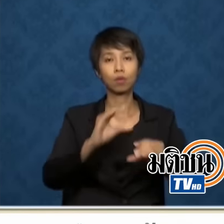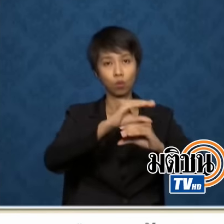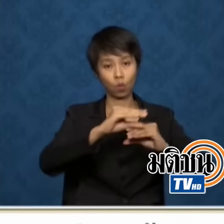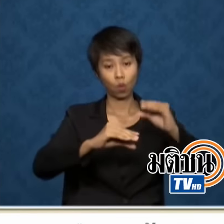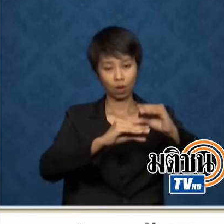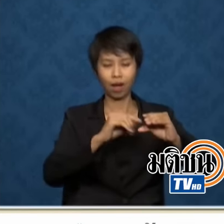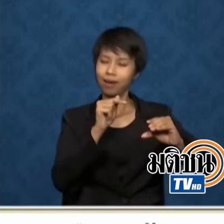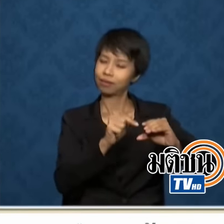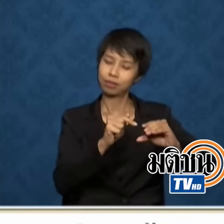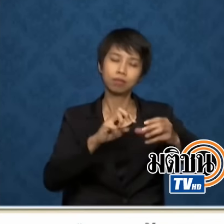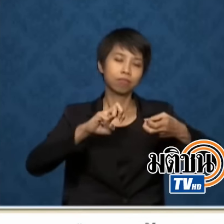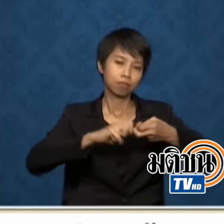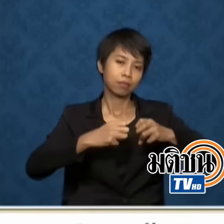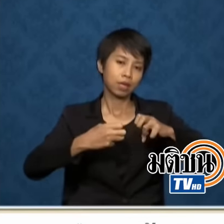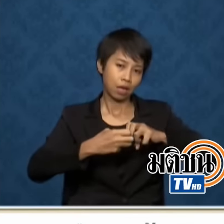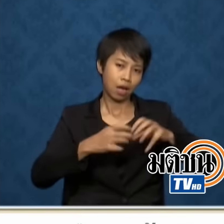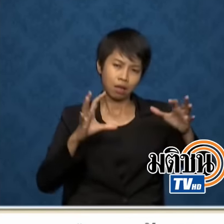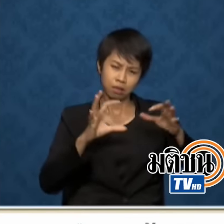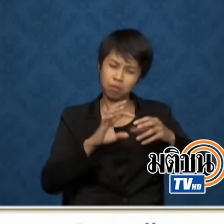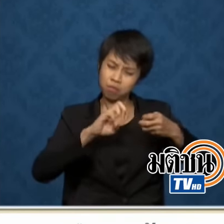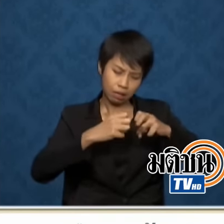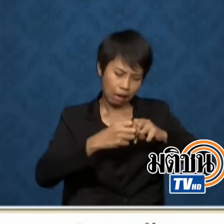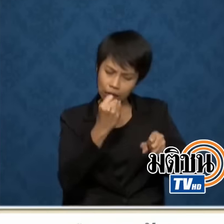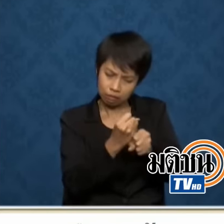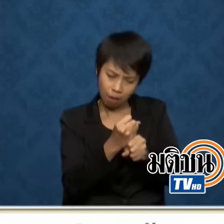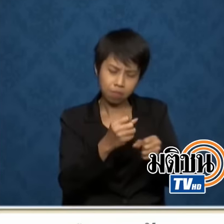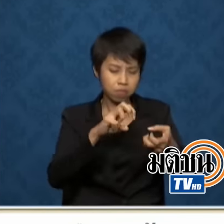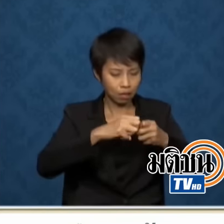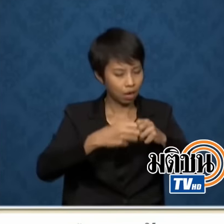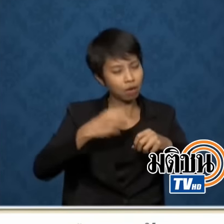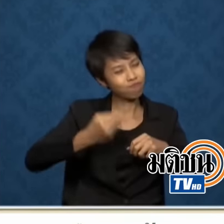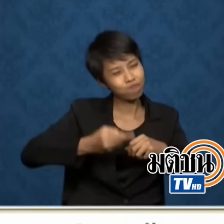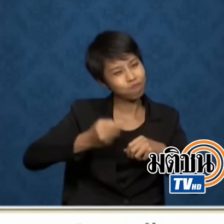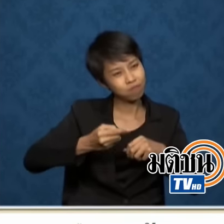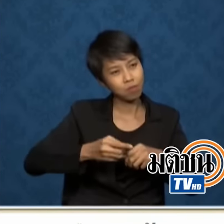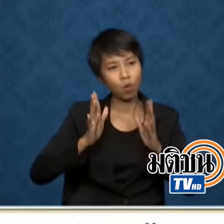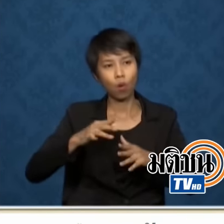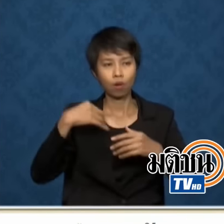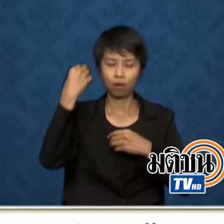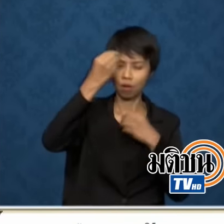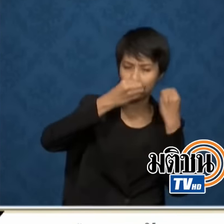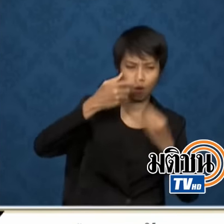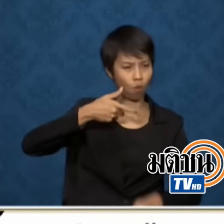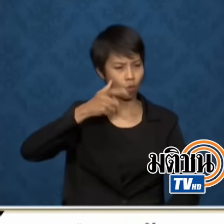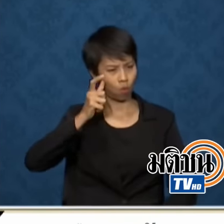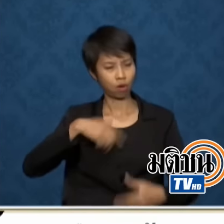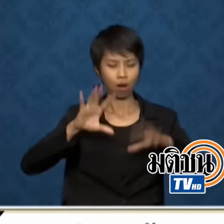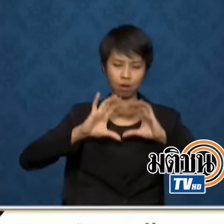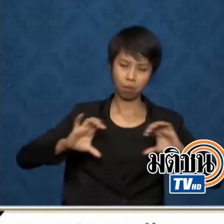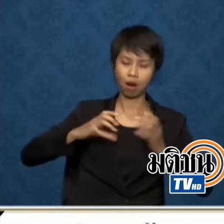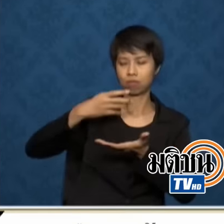นี้เนี่ยมันมีปัญหาในเรื่องของรายละเอียดกันมาโดยตลอดแล้วมันก็สร้างความสับสนนะคะรัฐบาลยิ่งแถ